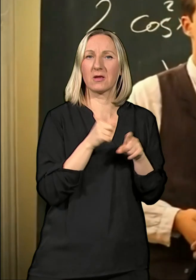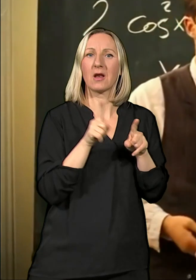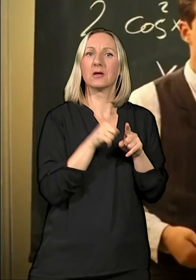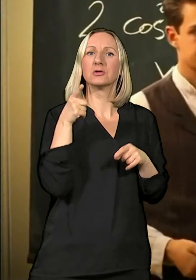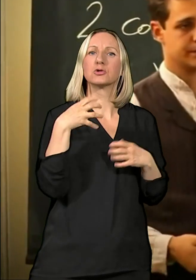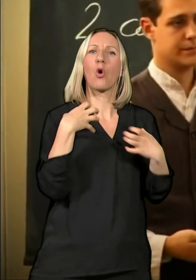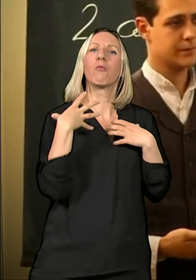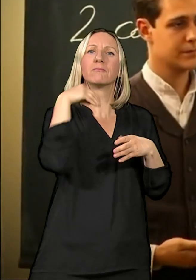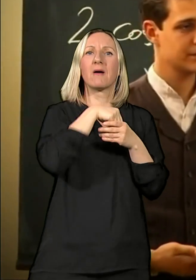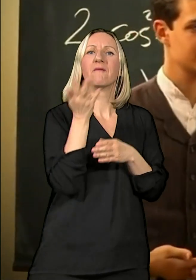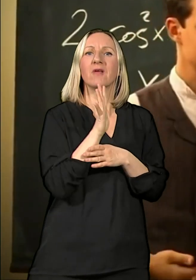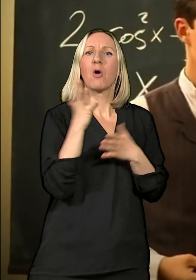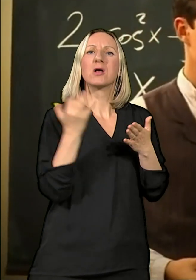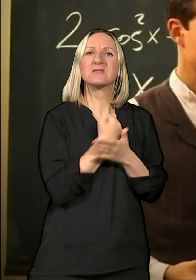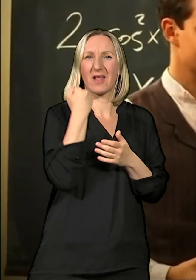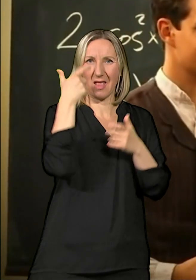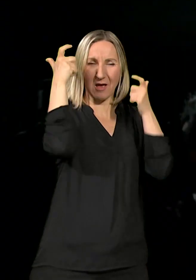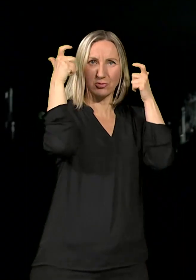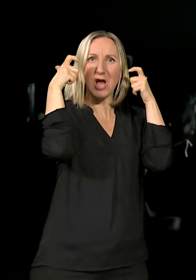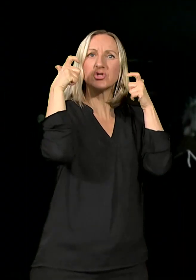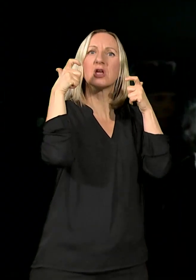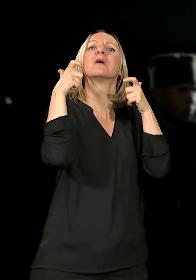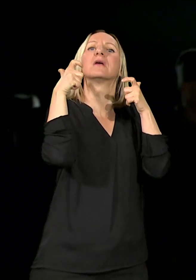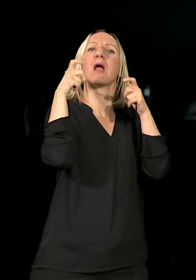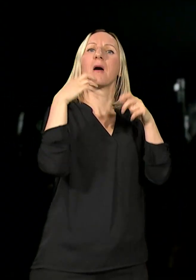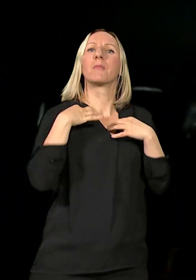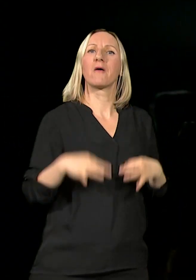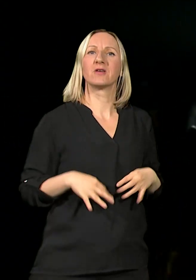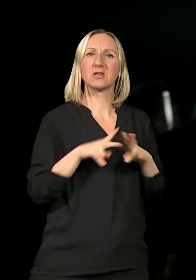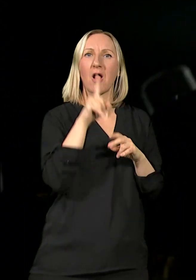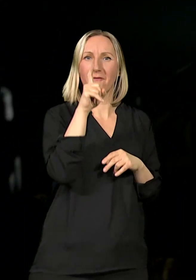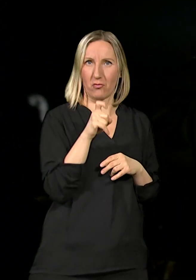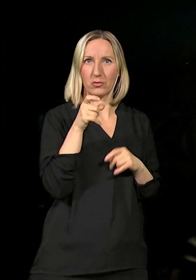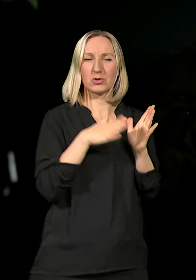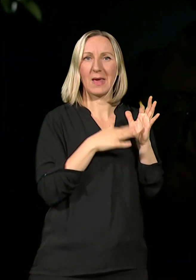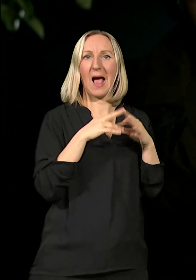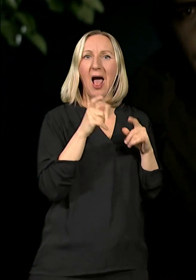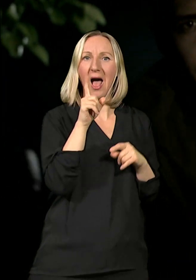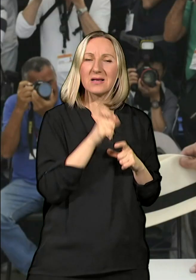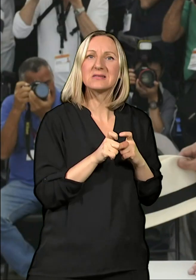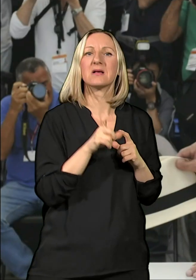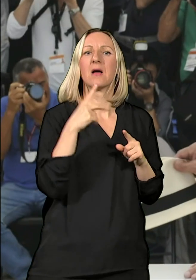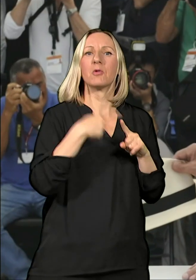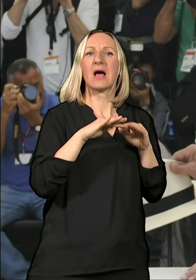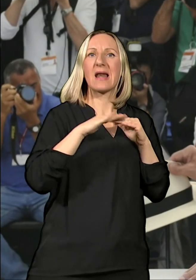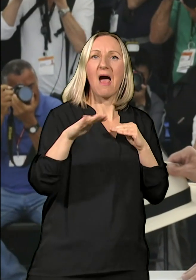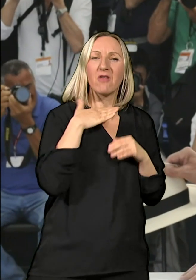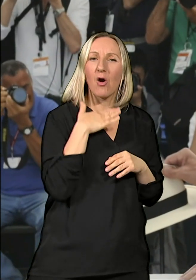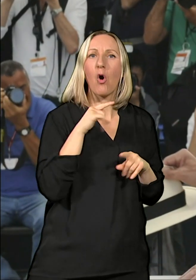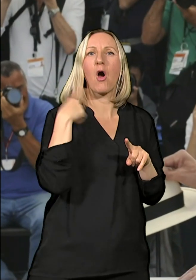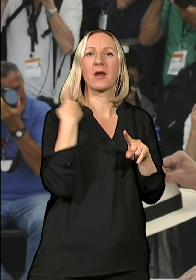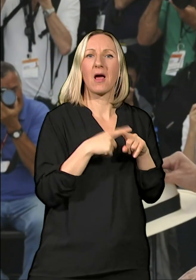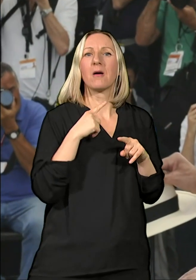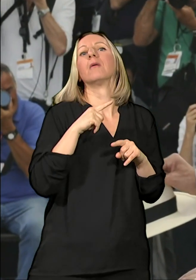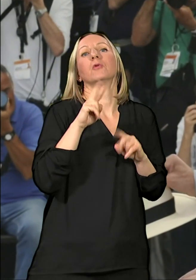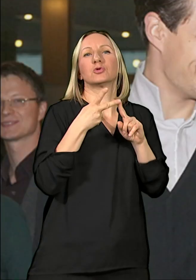Šešir profesora Koste Vujića. Snima za seriju Ravna Gora, kao i nastavak filma Montevideo. Slavni ruski reditelj